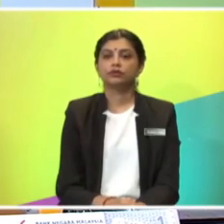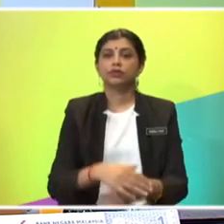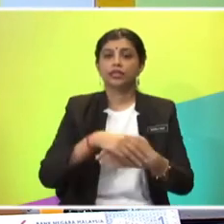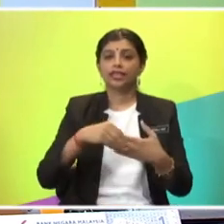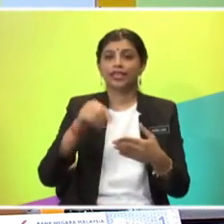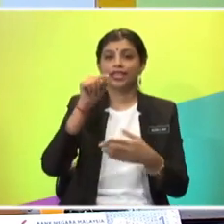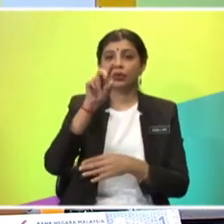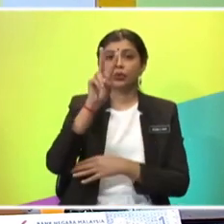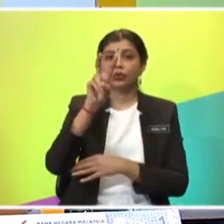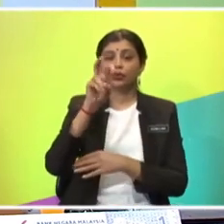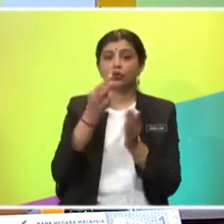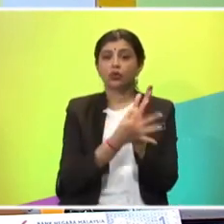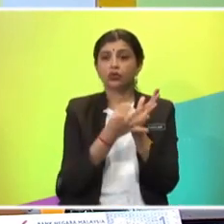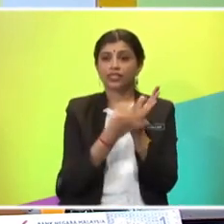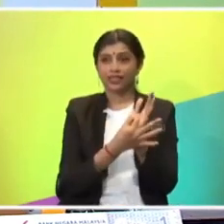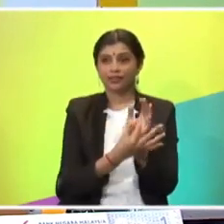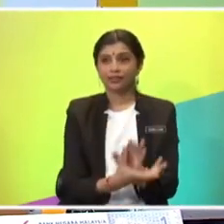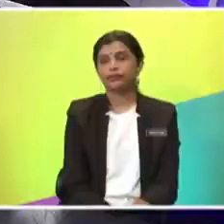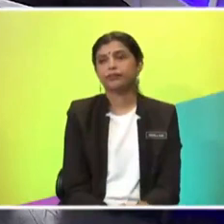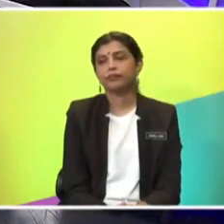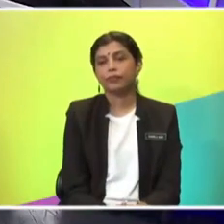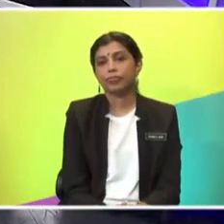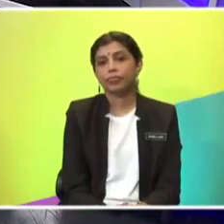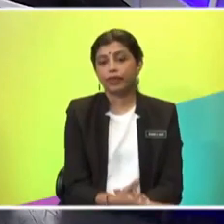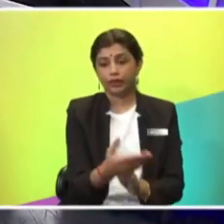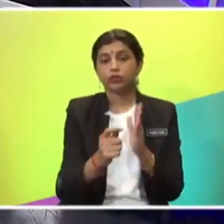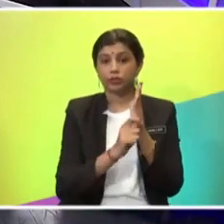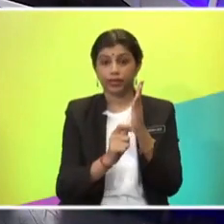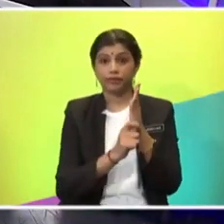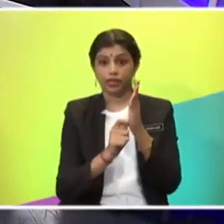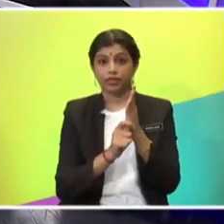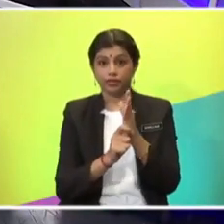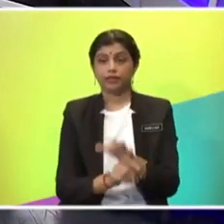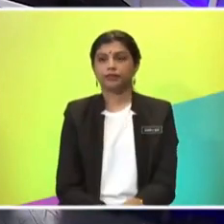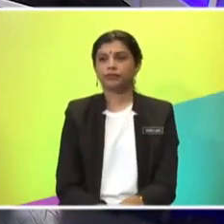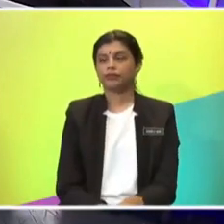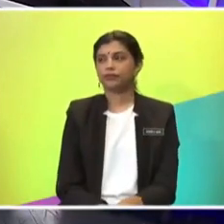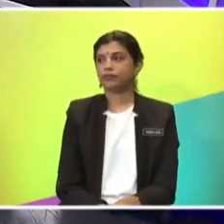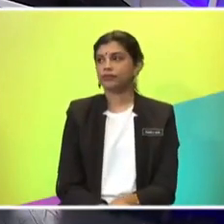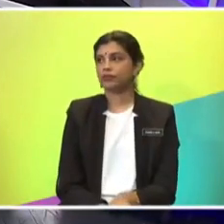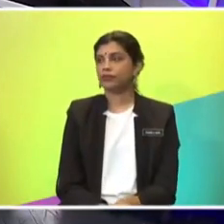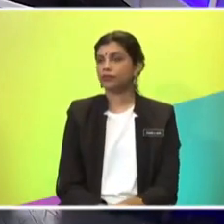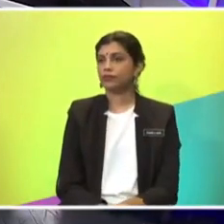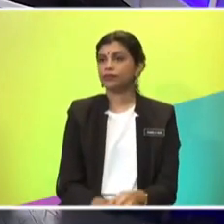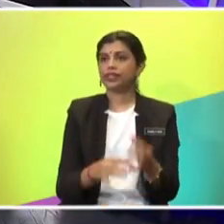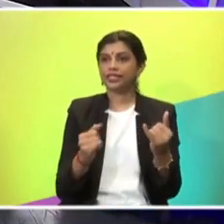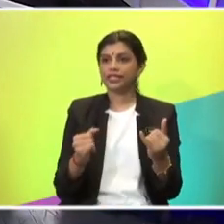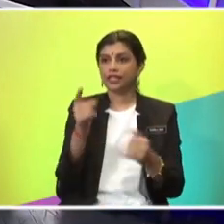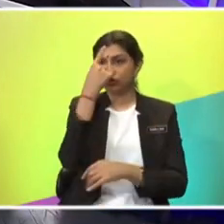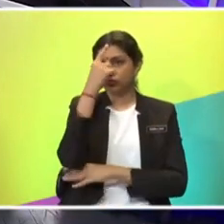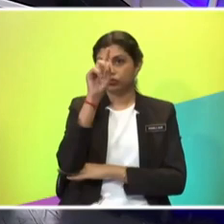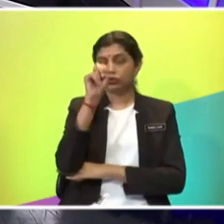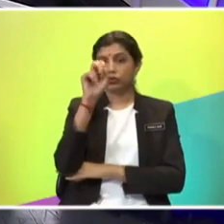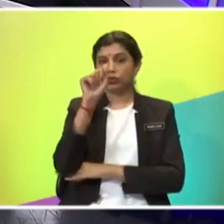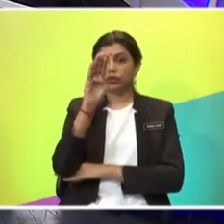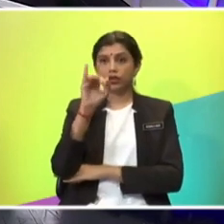Okey, sementara Louis menambah tu, kita bacakan soalan untuk Nabila. Okey,